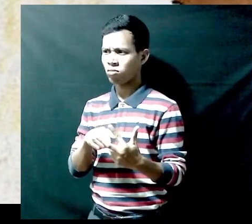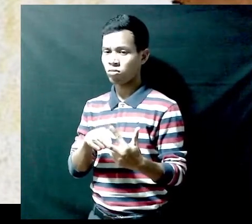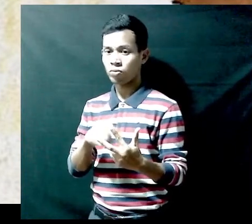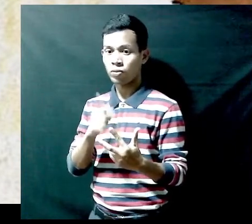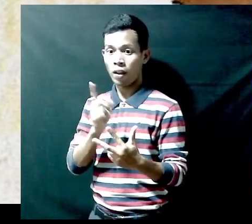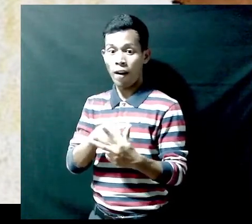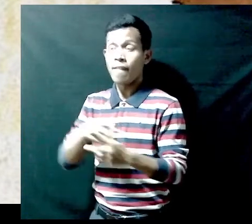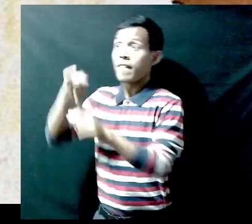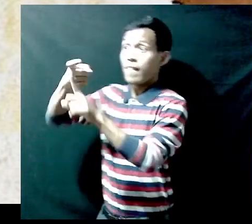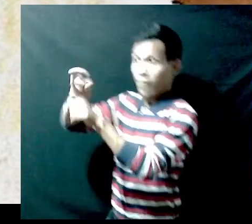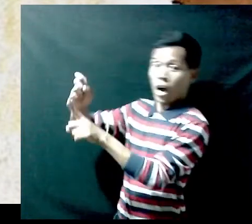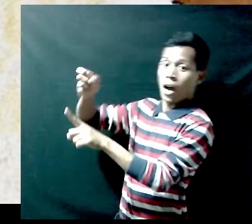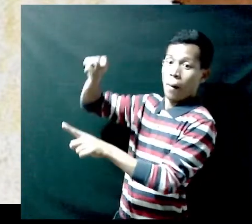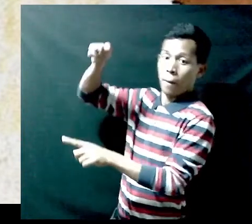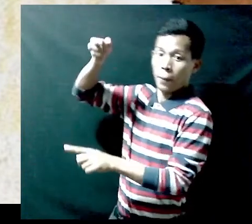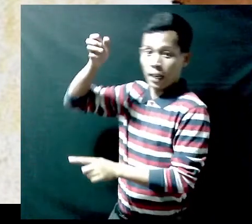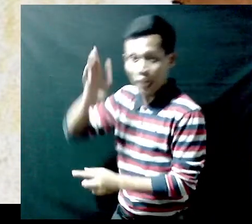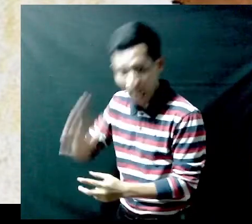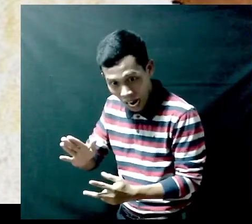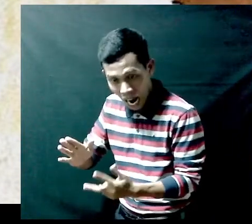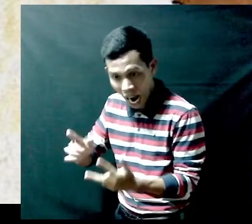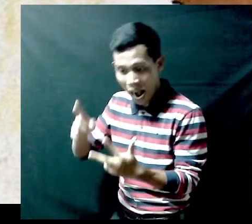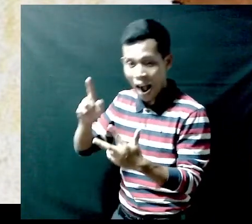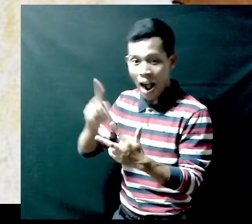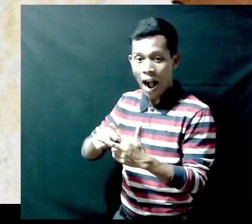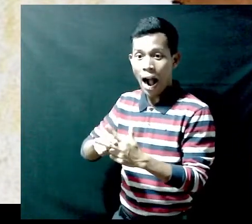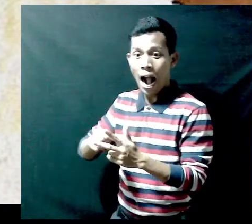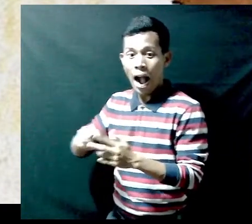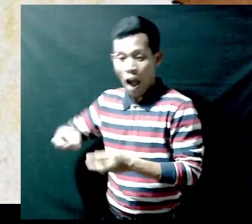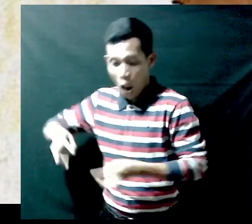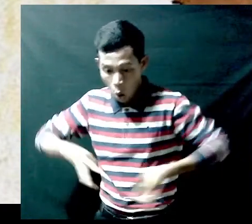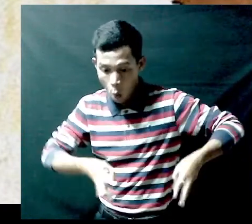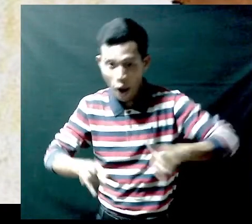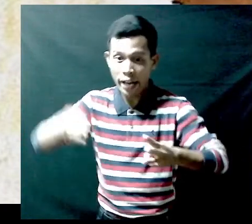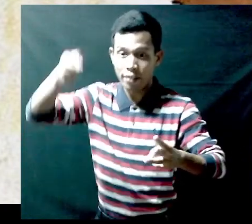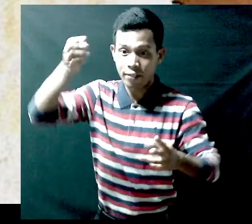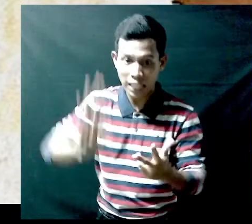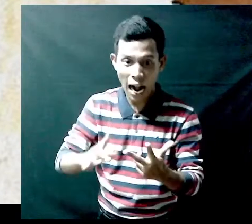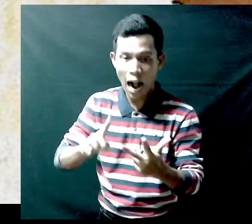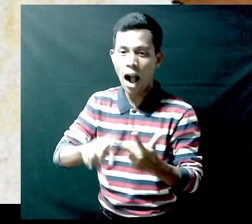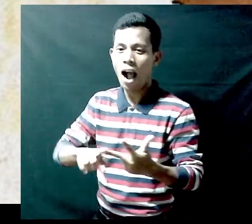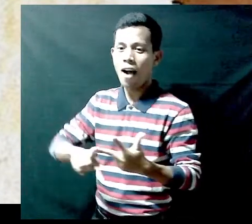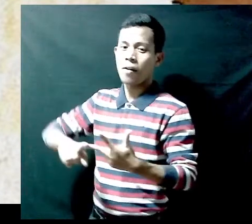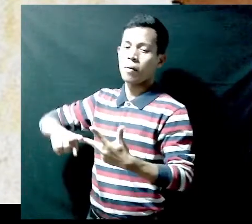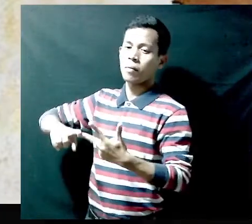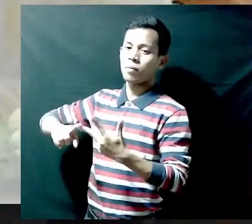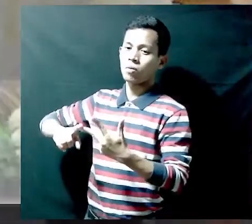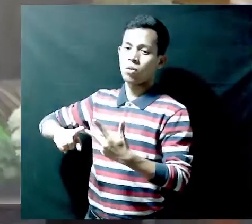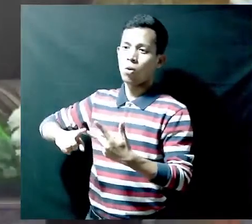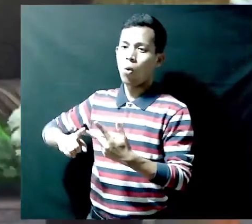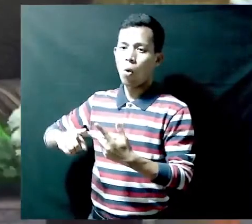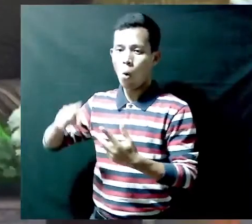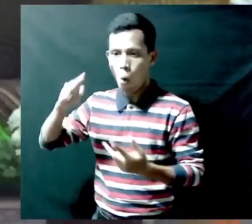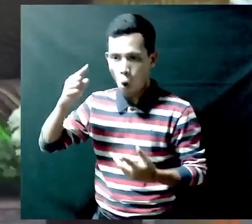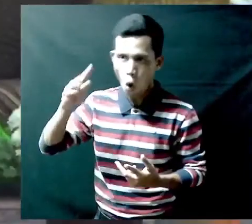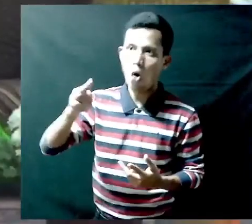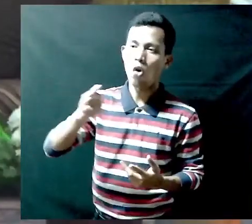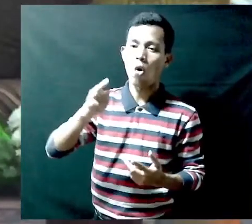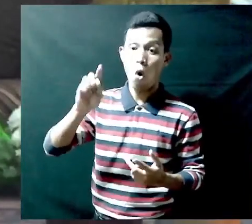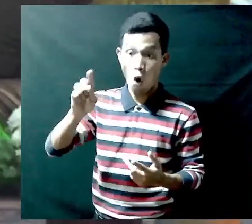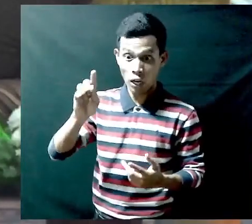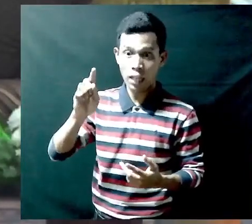Galing sa Kanya, sa pamamagitan Niya, para sa Kanya. So walang sarili ko.